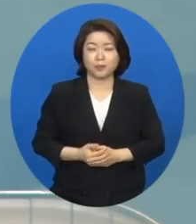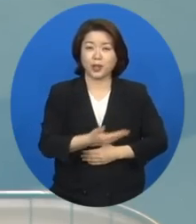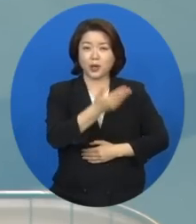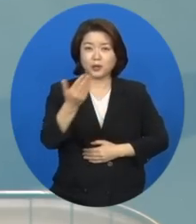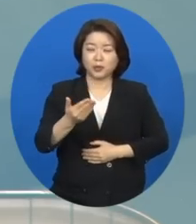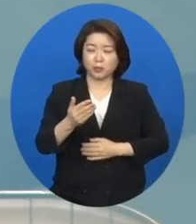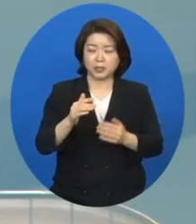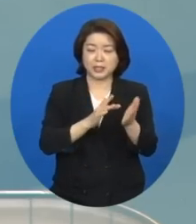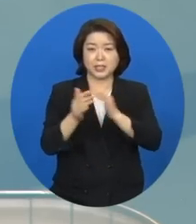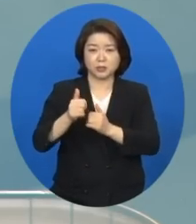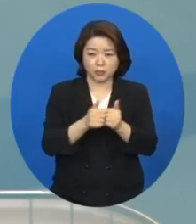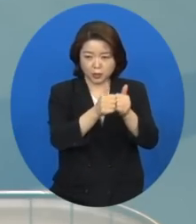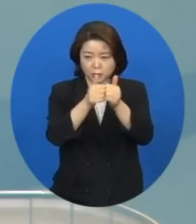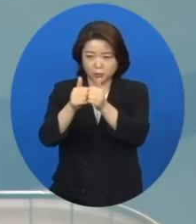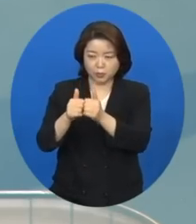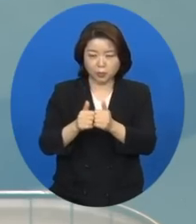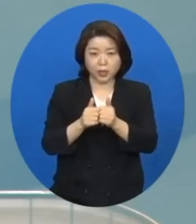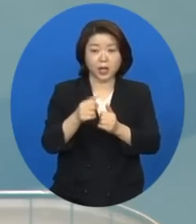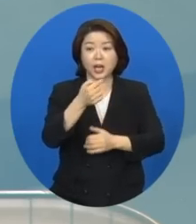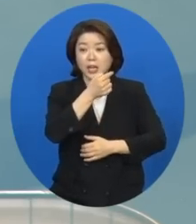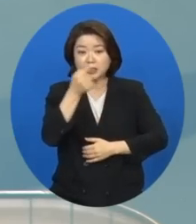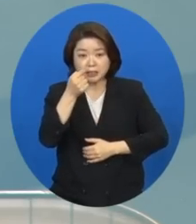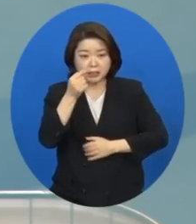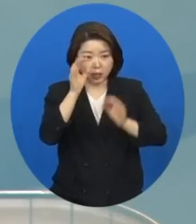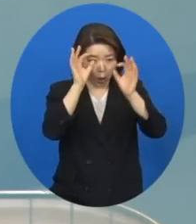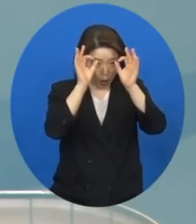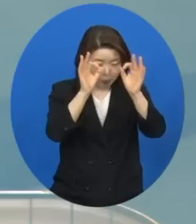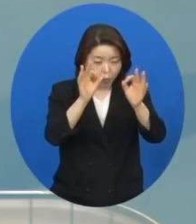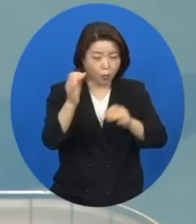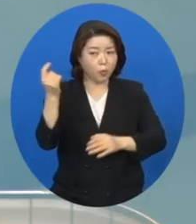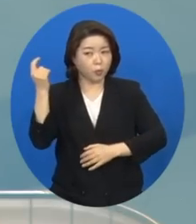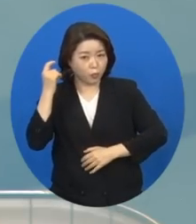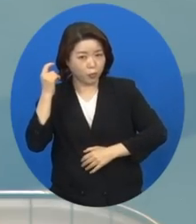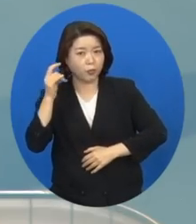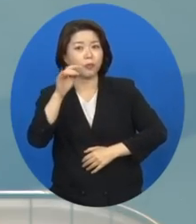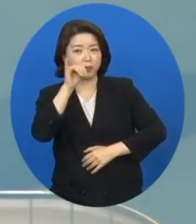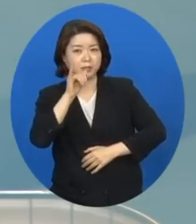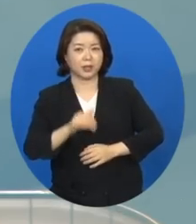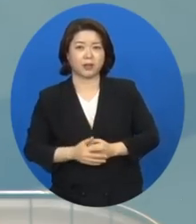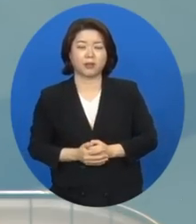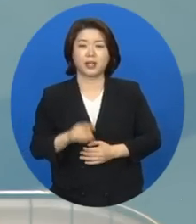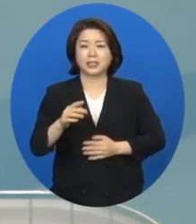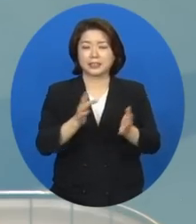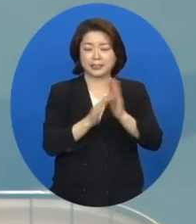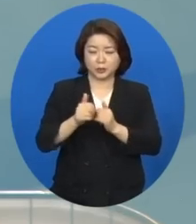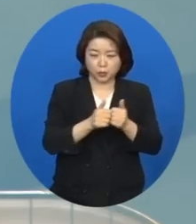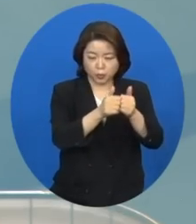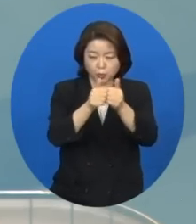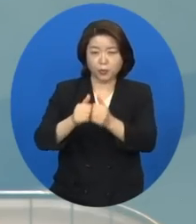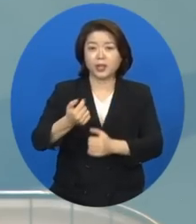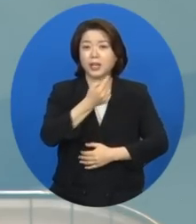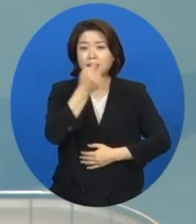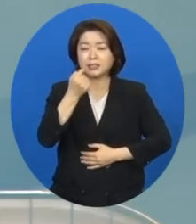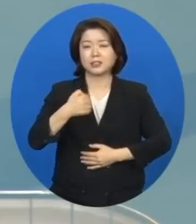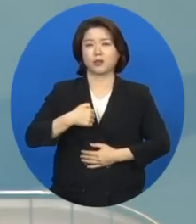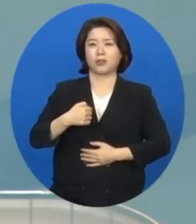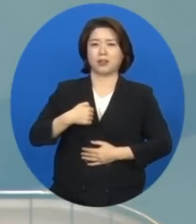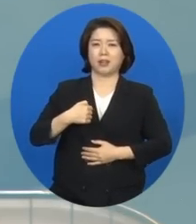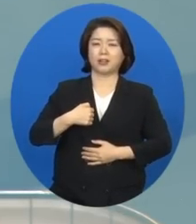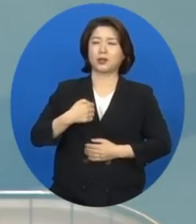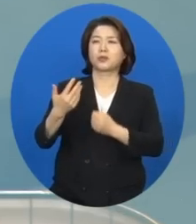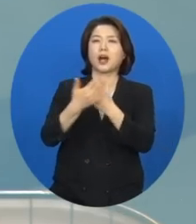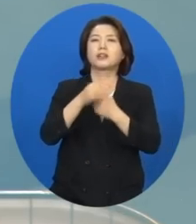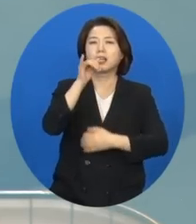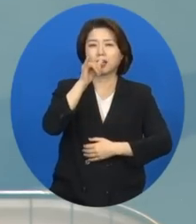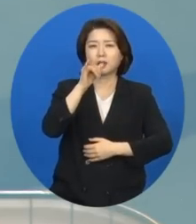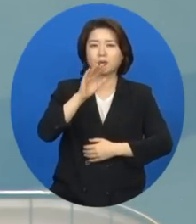동행하는 증거들을 저도 보았습니다. 들었습니다. 그래서 그 동행한 증거가 저에게도 은혜가 되었고 참